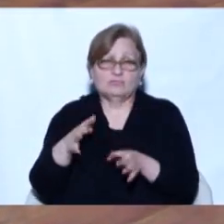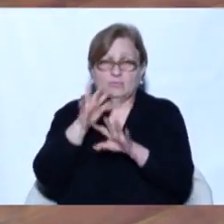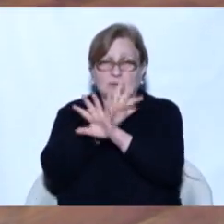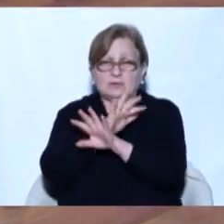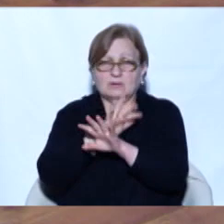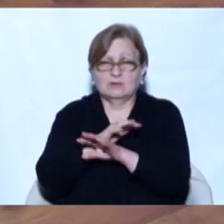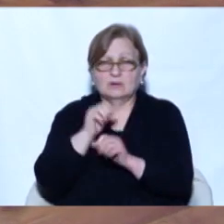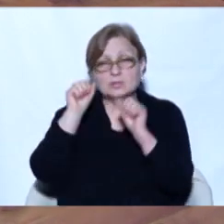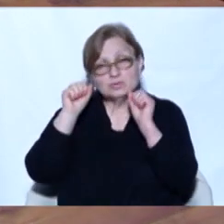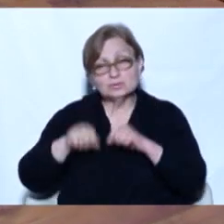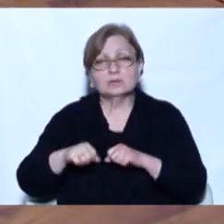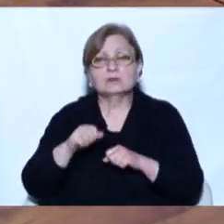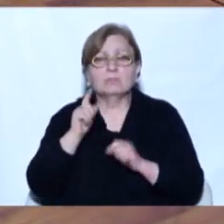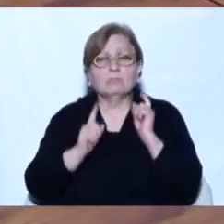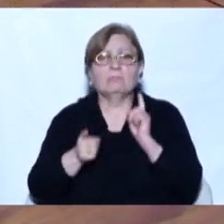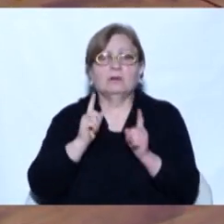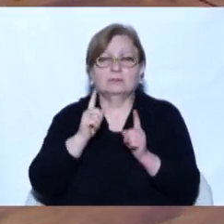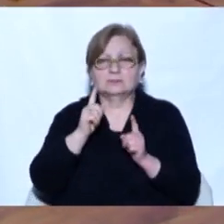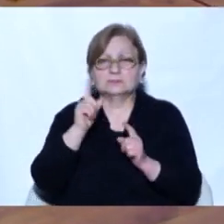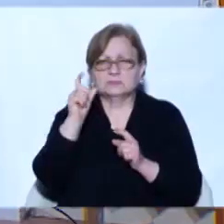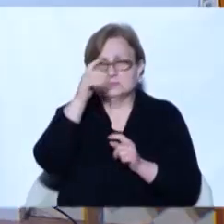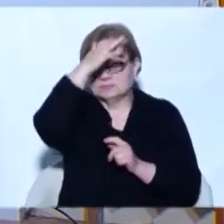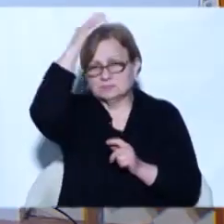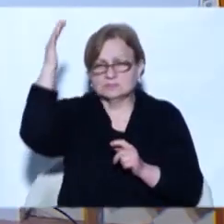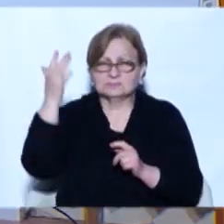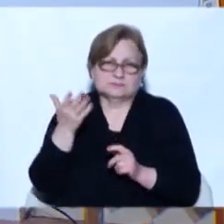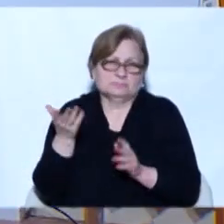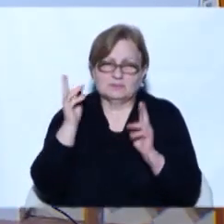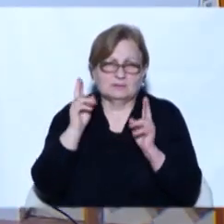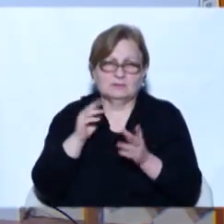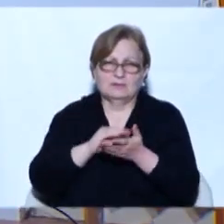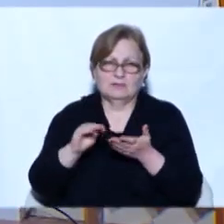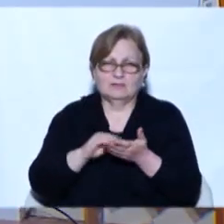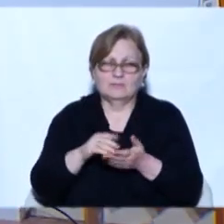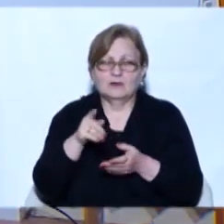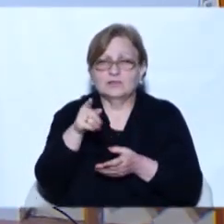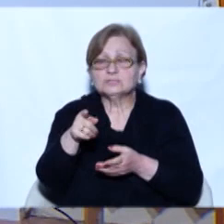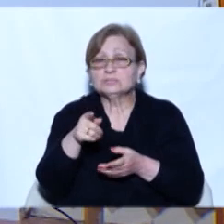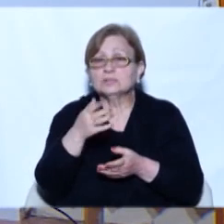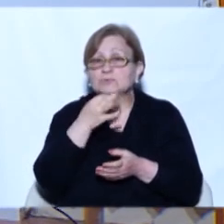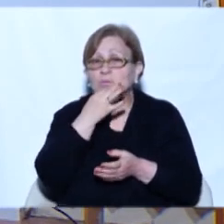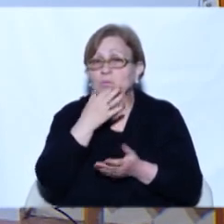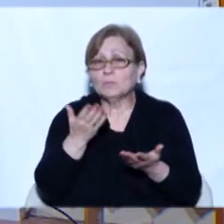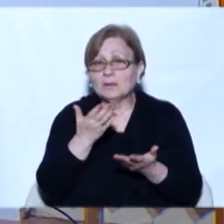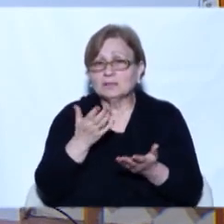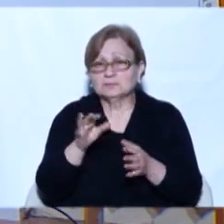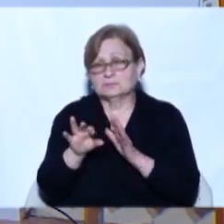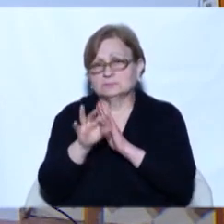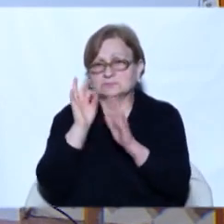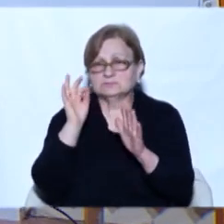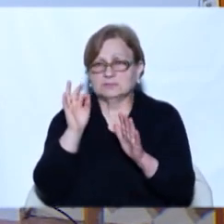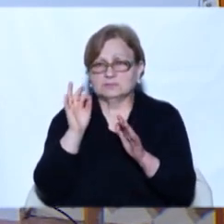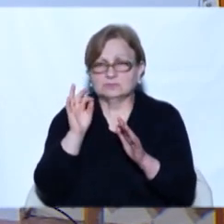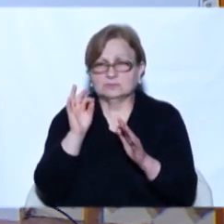შეიძლება მართლაც ცისფერი ირემი არისო. ასე ამბობს ავტორი. შენ როგორი, რომელი ვერსიაც გინდა ის ირწმუნე?